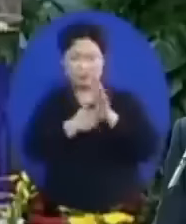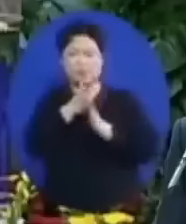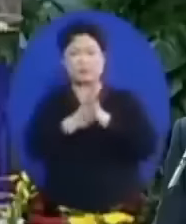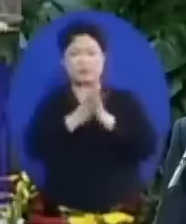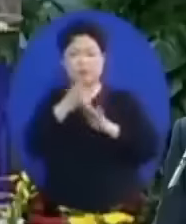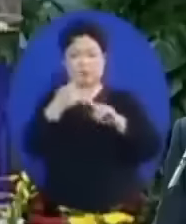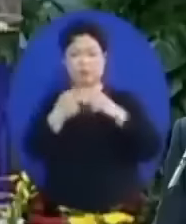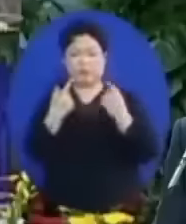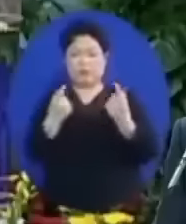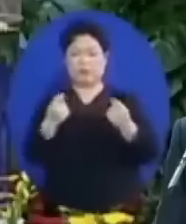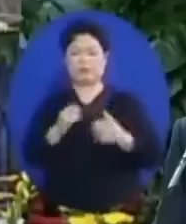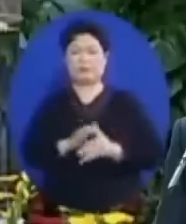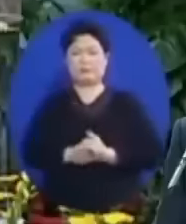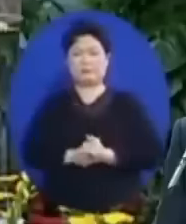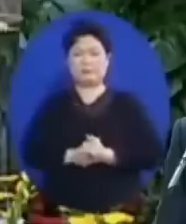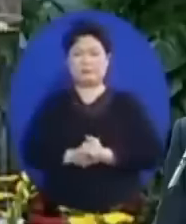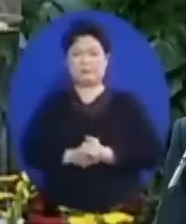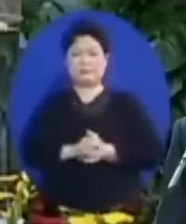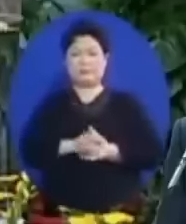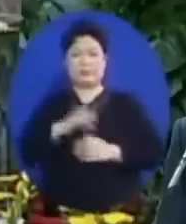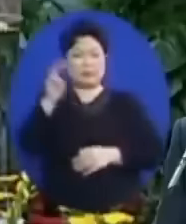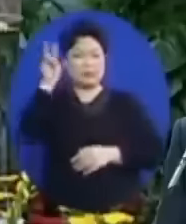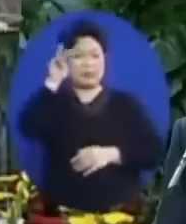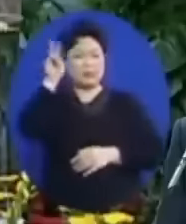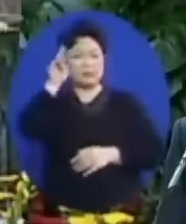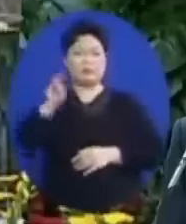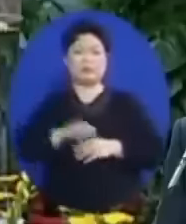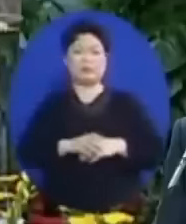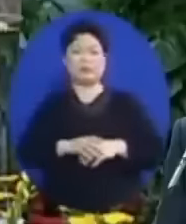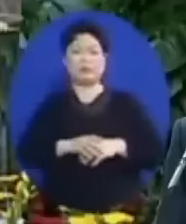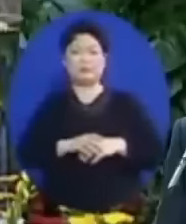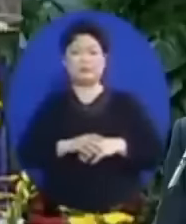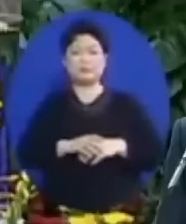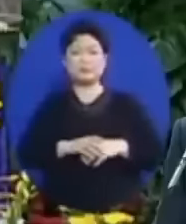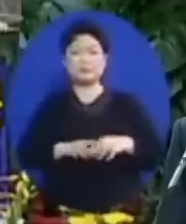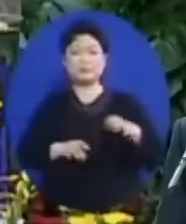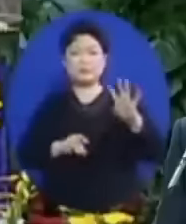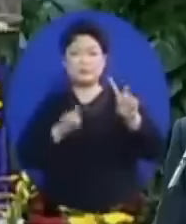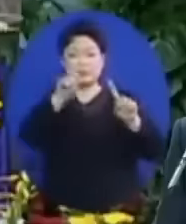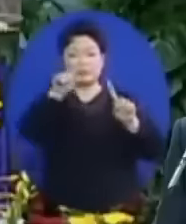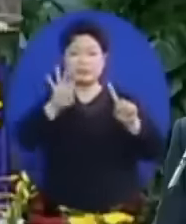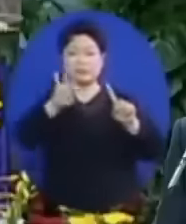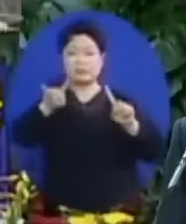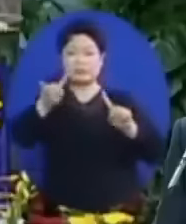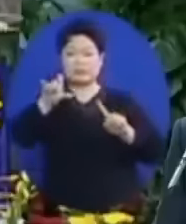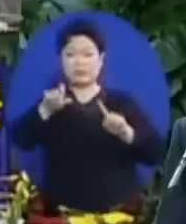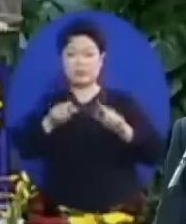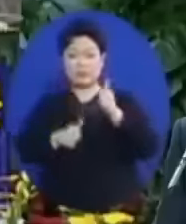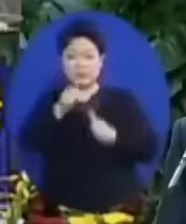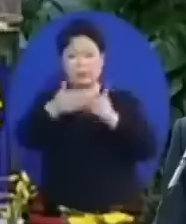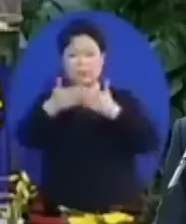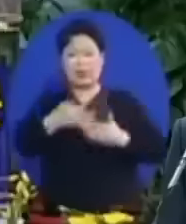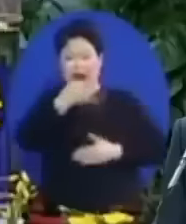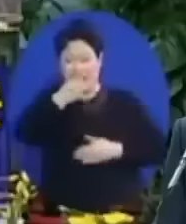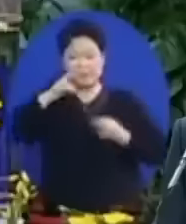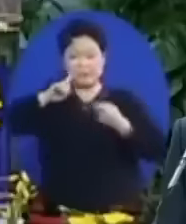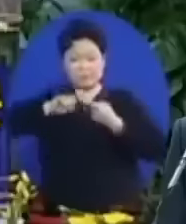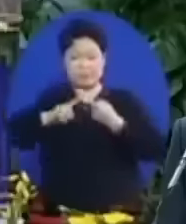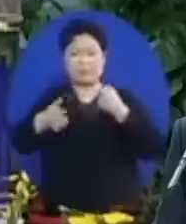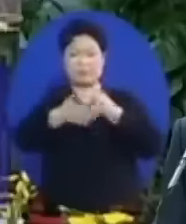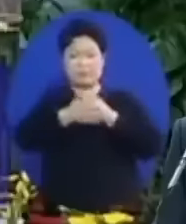탐심은 우상숭배라고 말하는 것입니다. 야고보서 1장 14절로 15절에 오직 각 사람이 시험을 받는 것은 자기 욕심에 끌려